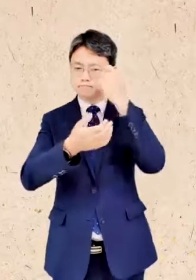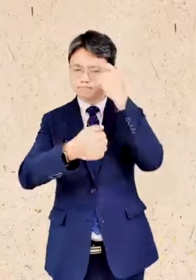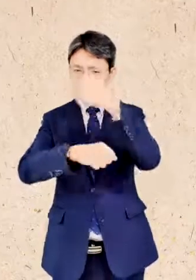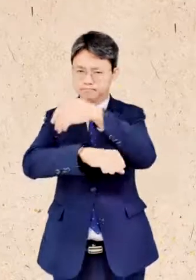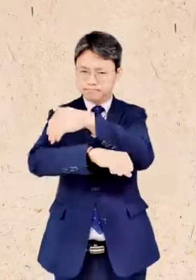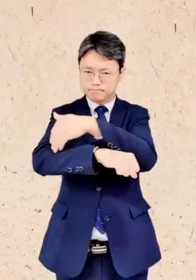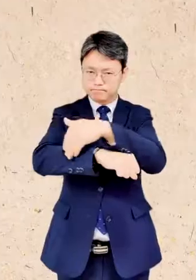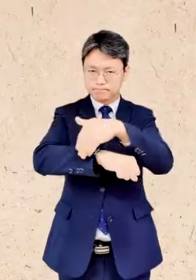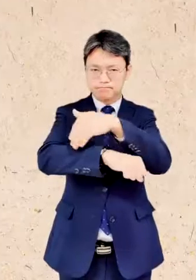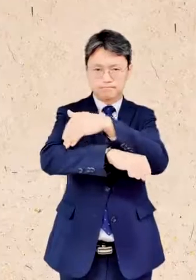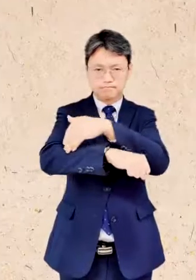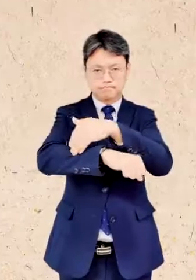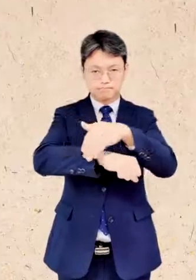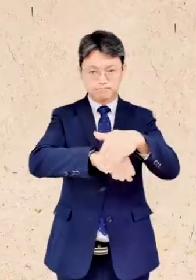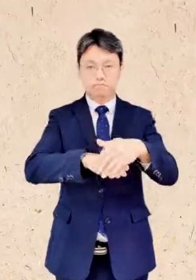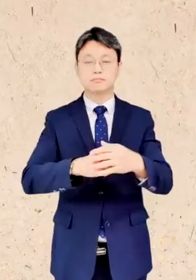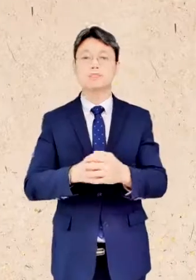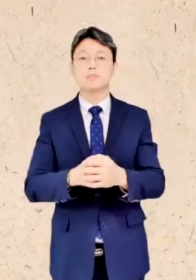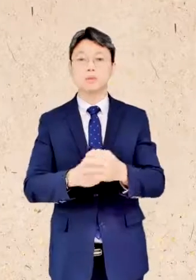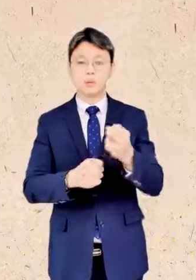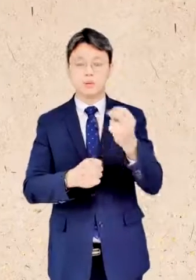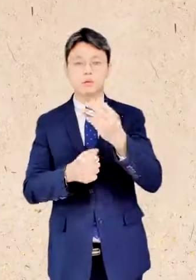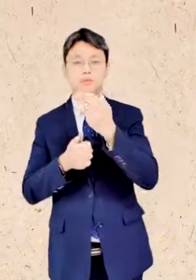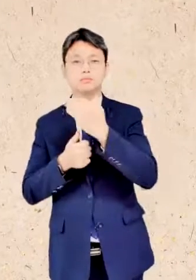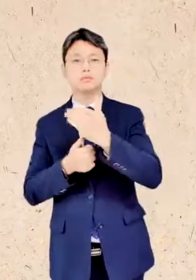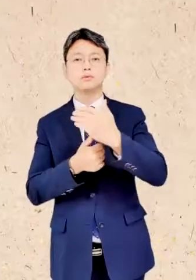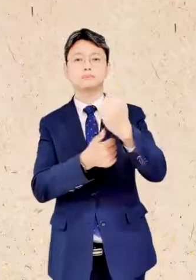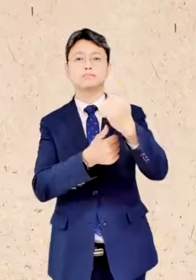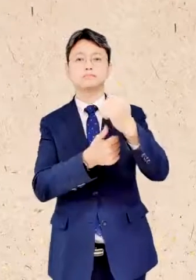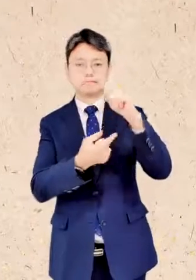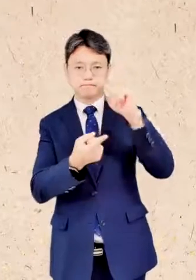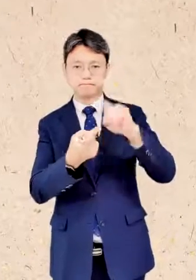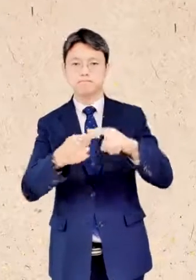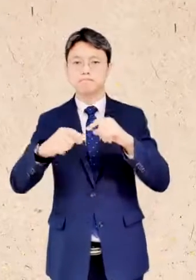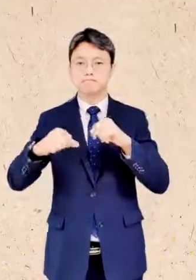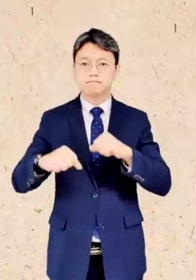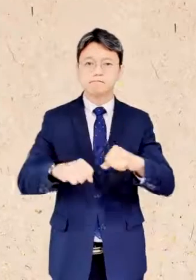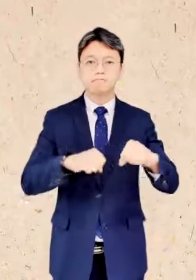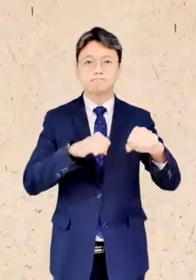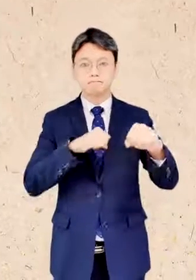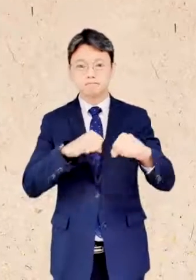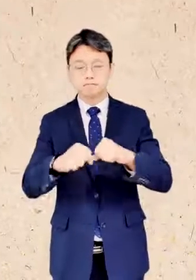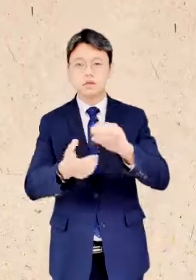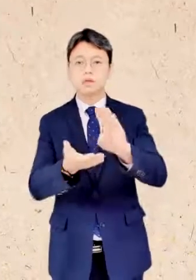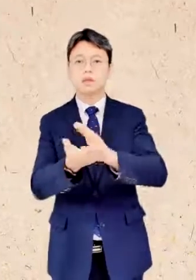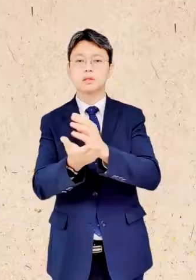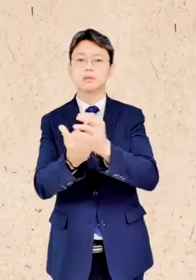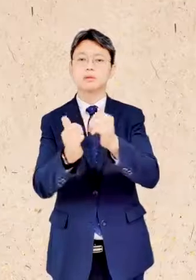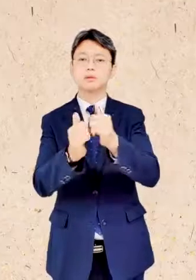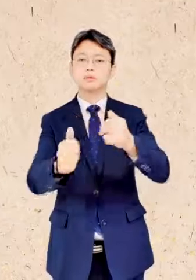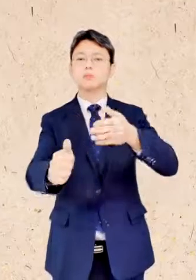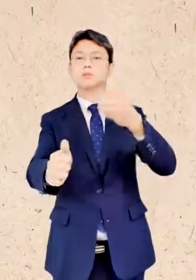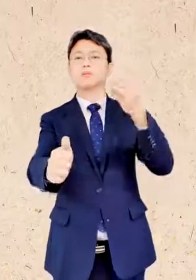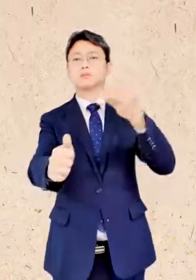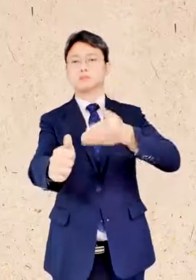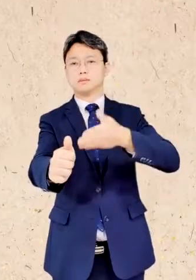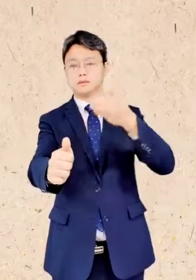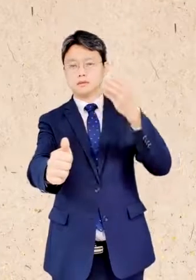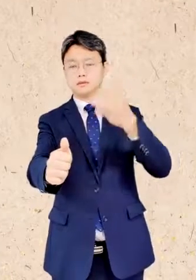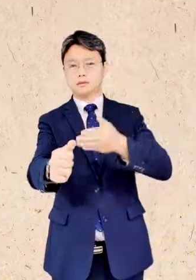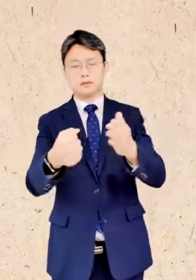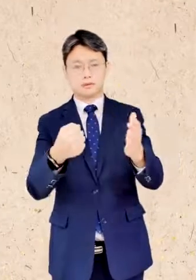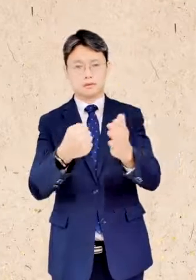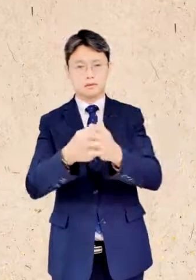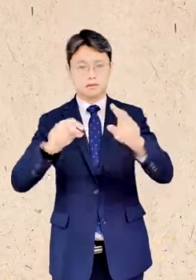하나님의 장대한 계획이 담겨져 있습니다. 또한 그 부르심에 어울리게 행할 것을 그리스도인에게